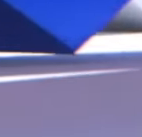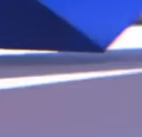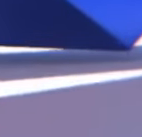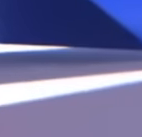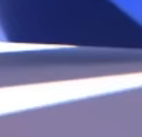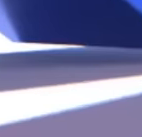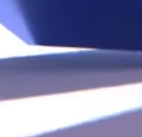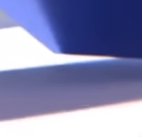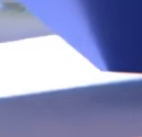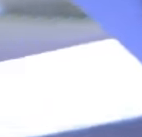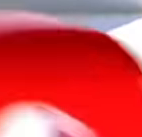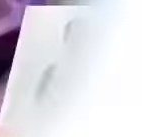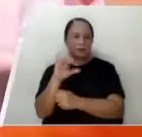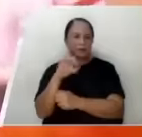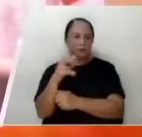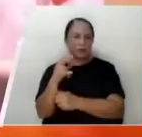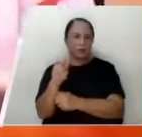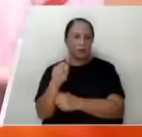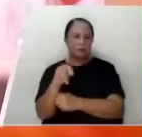Santiago.